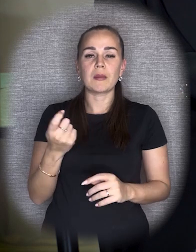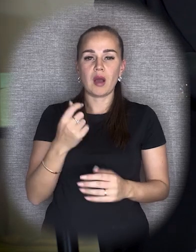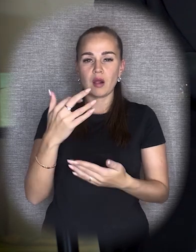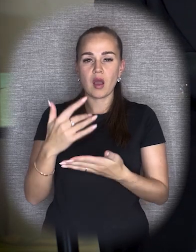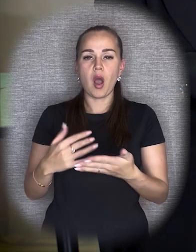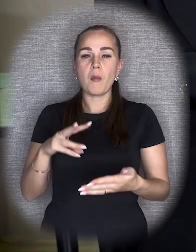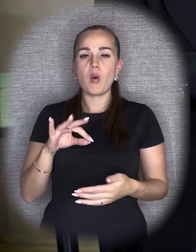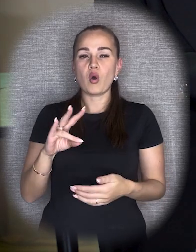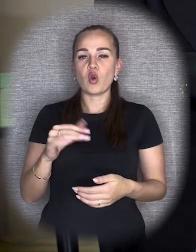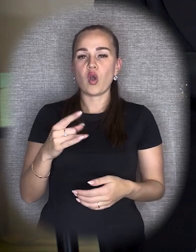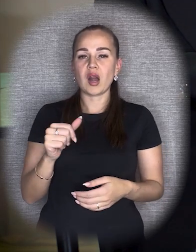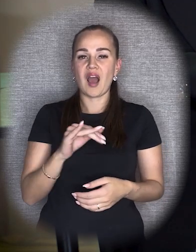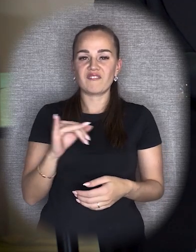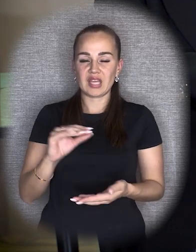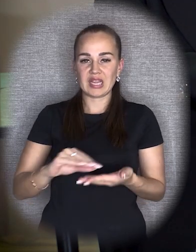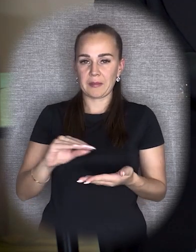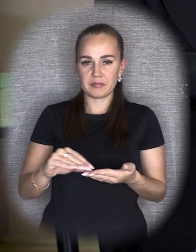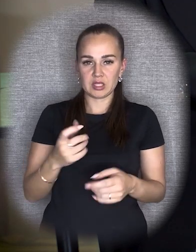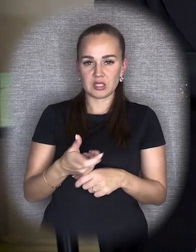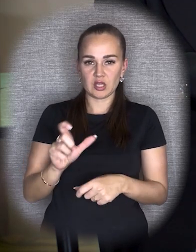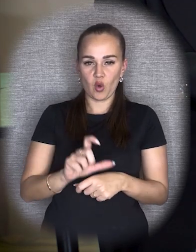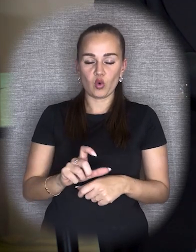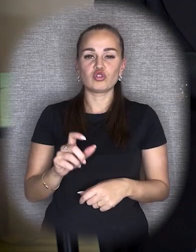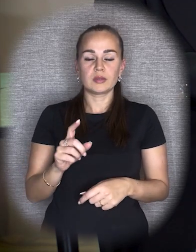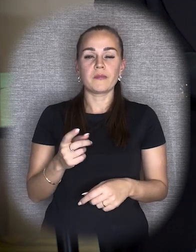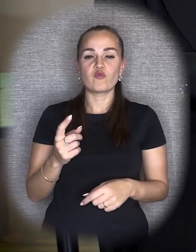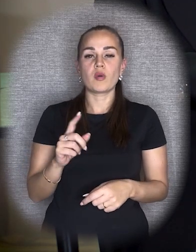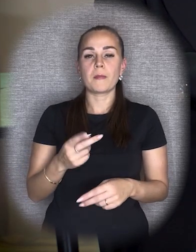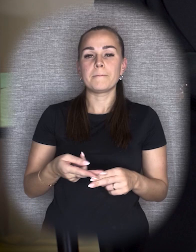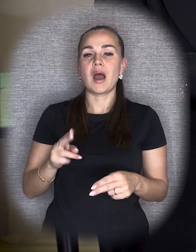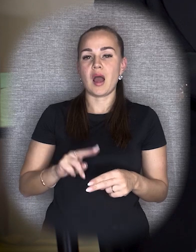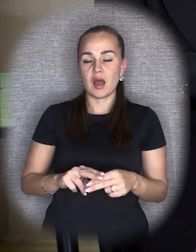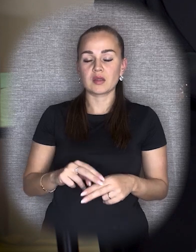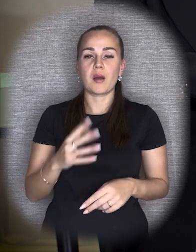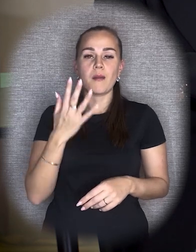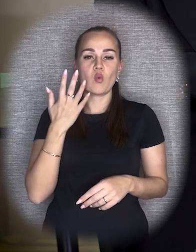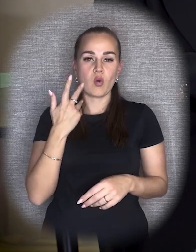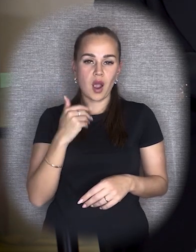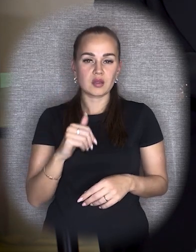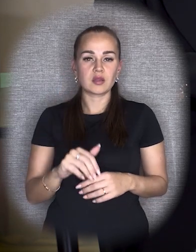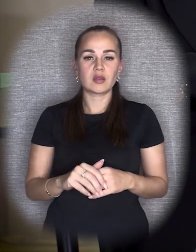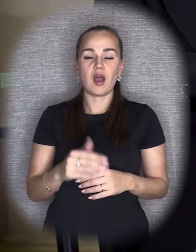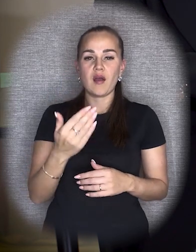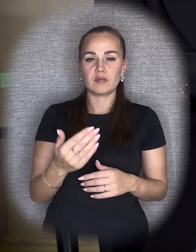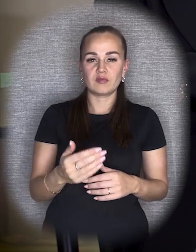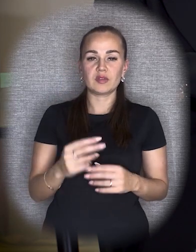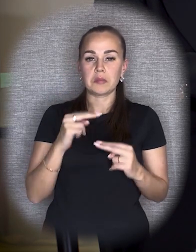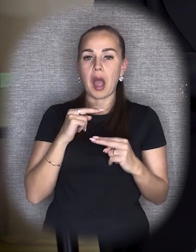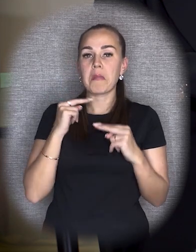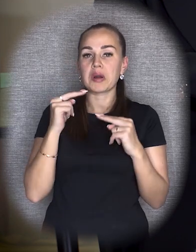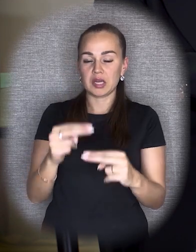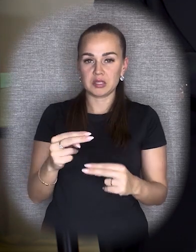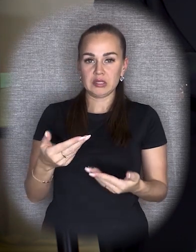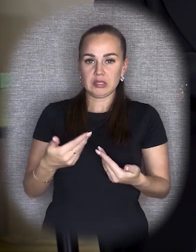было написано за это время. Поэтому, когда вы обратились к нам